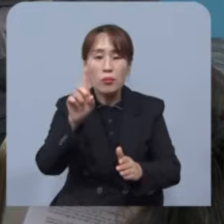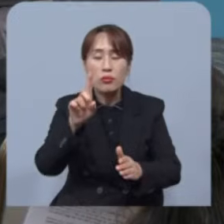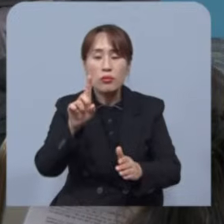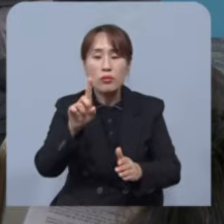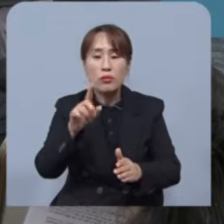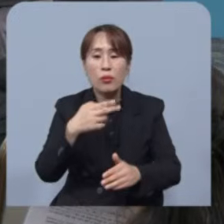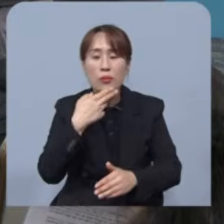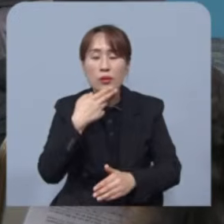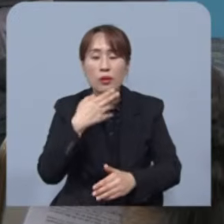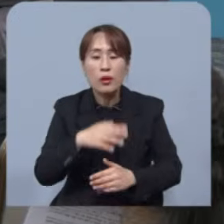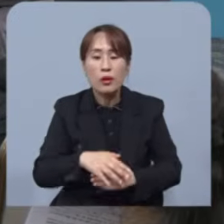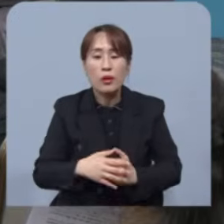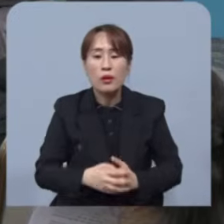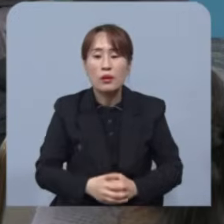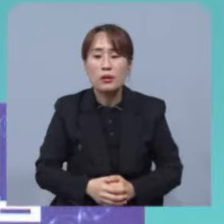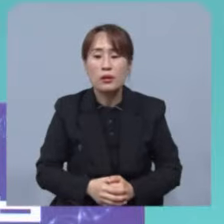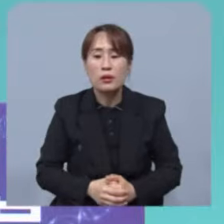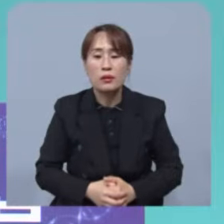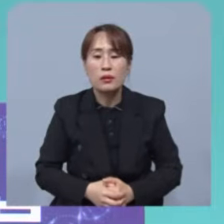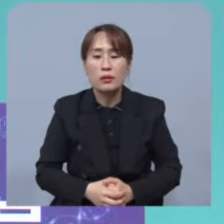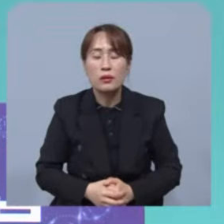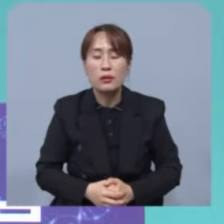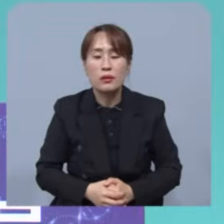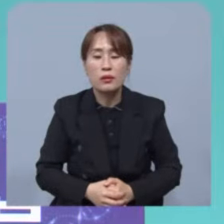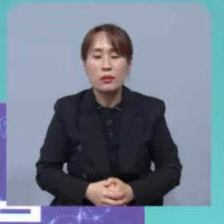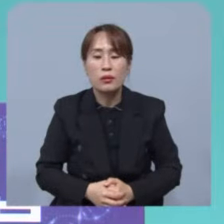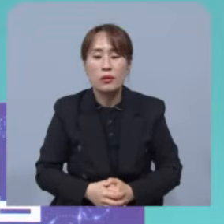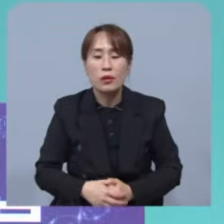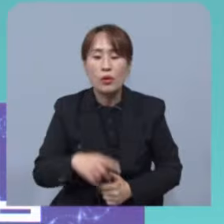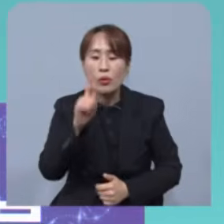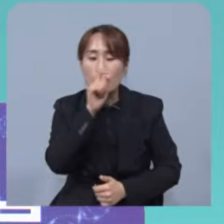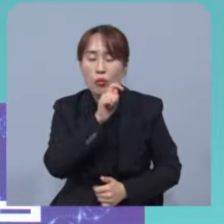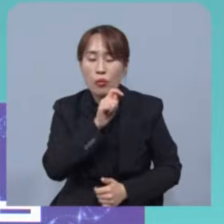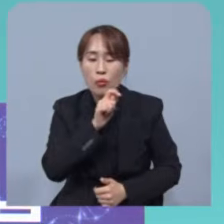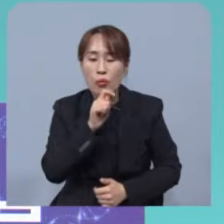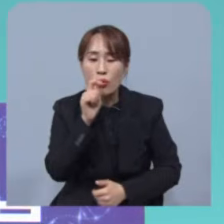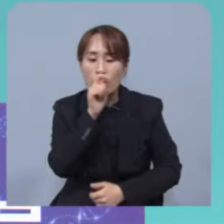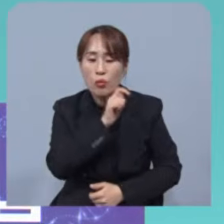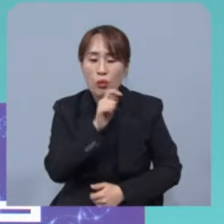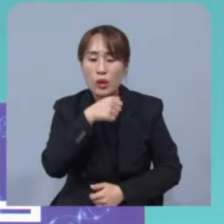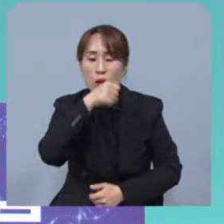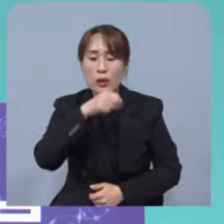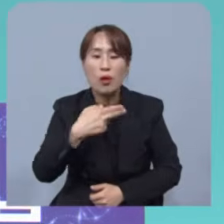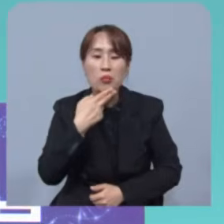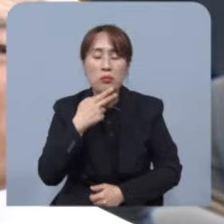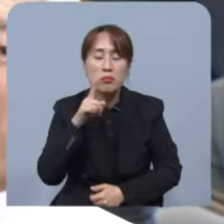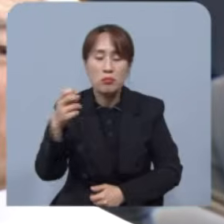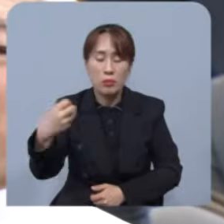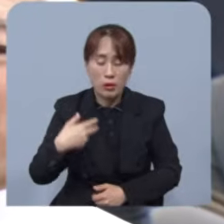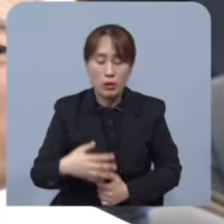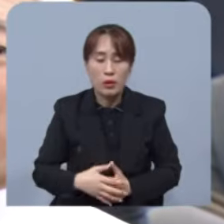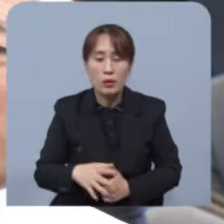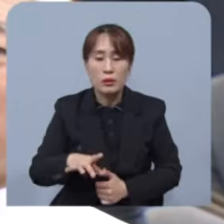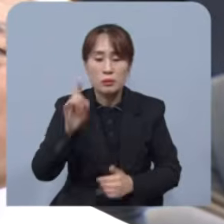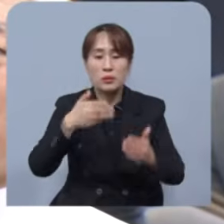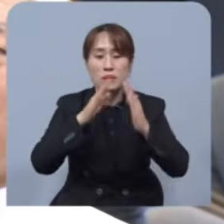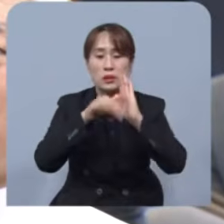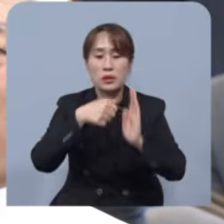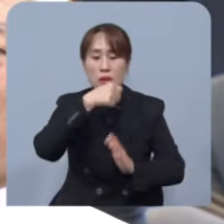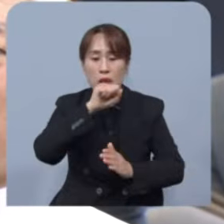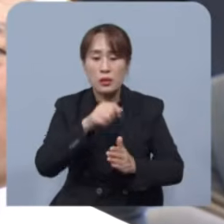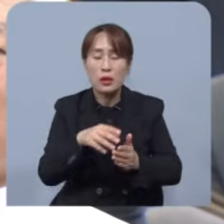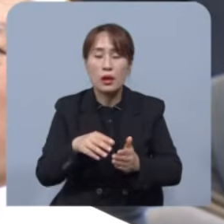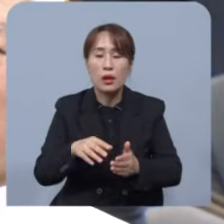없습니다. 그래서 유기견만 주로 하고 그렇게 물어보니까 네, 예산이 없다고 합니다. 애초에 지을 때 예산 편성을